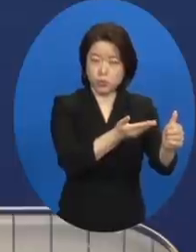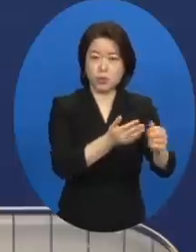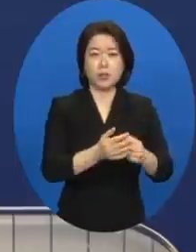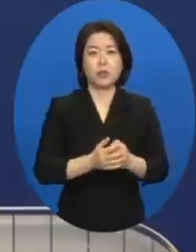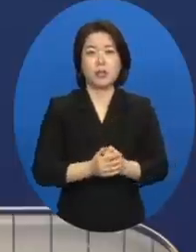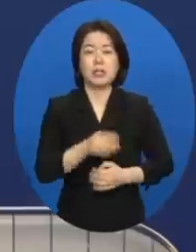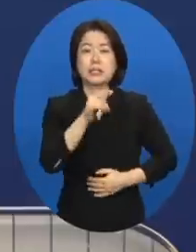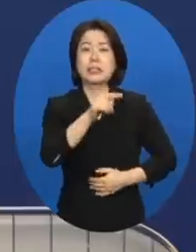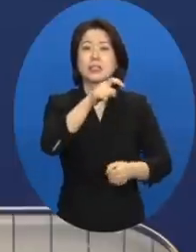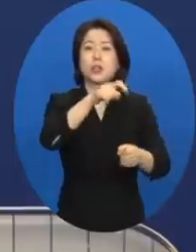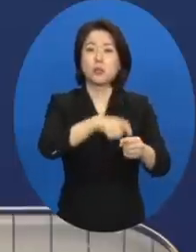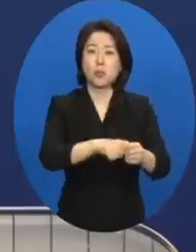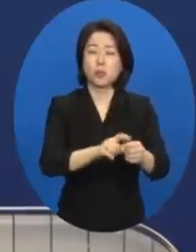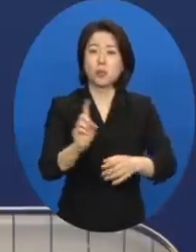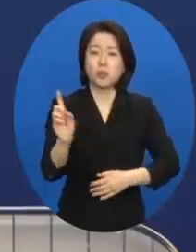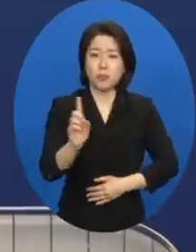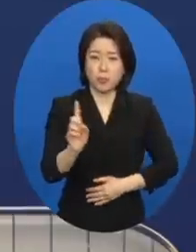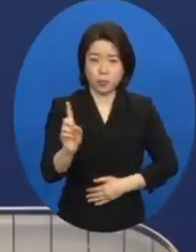이유는